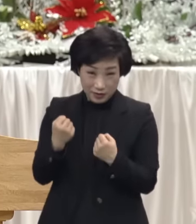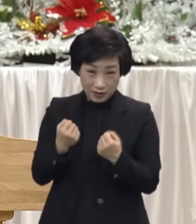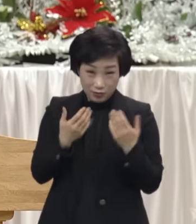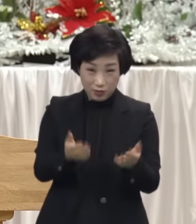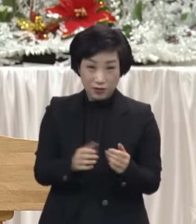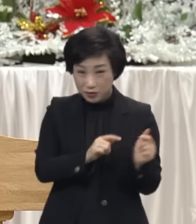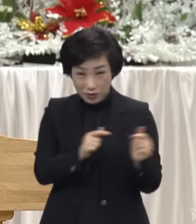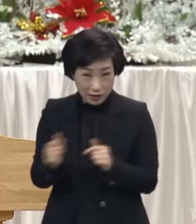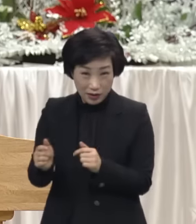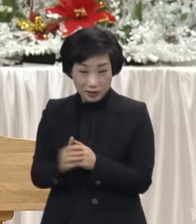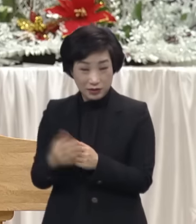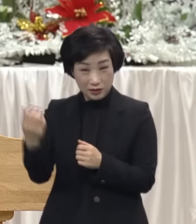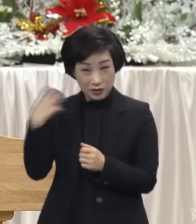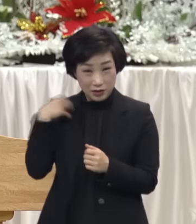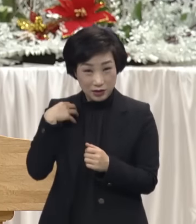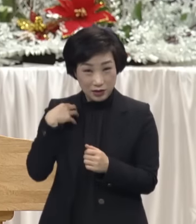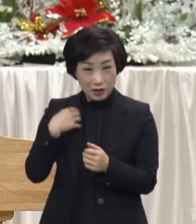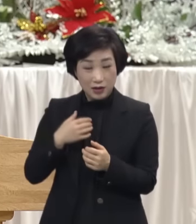이런 비료가 있습니다.